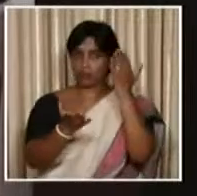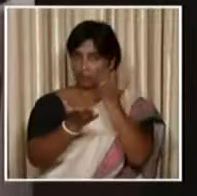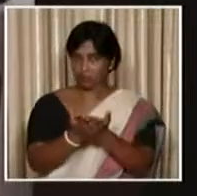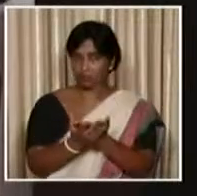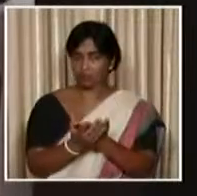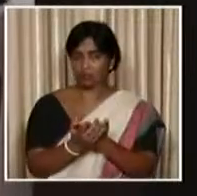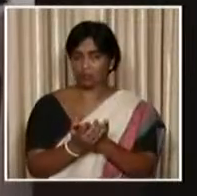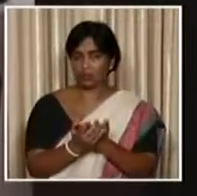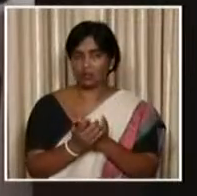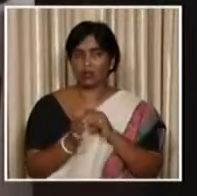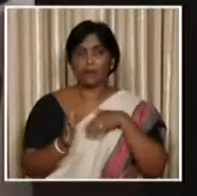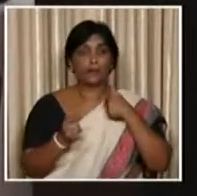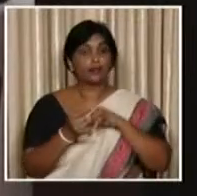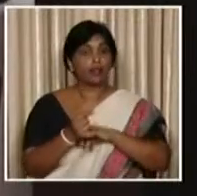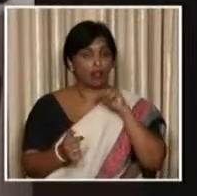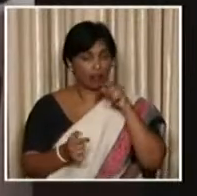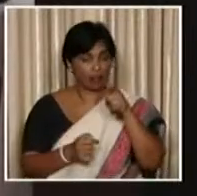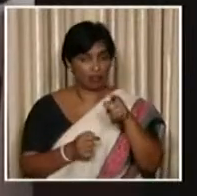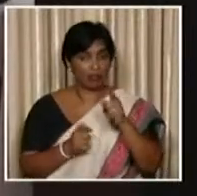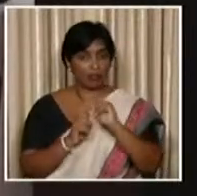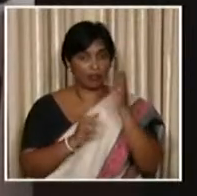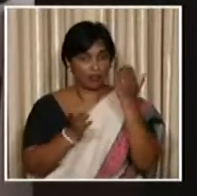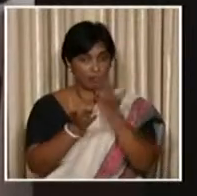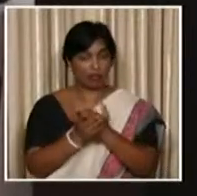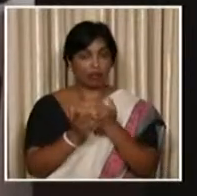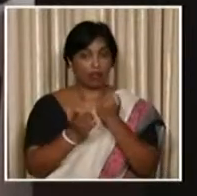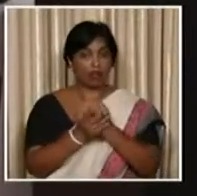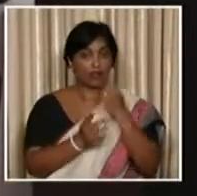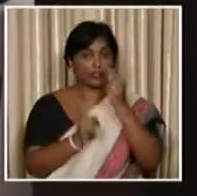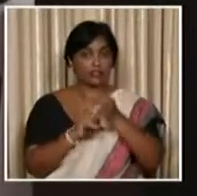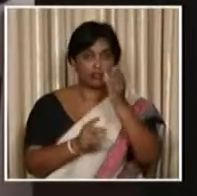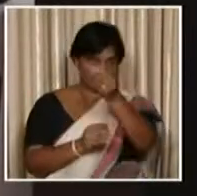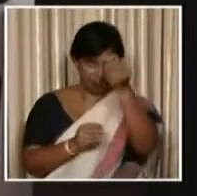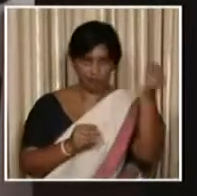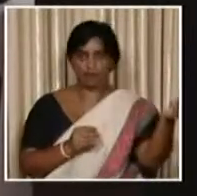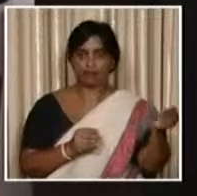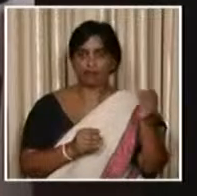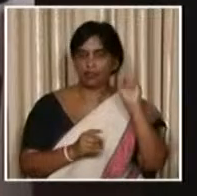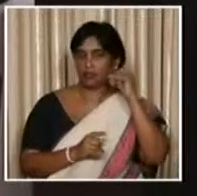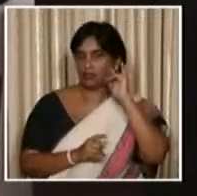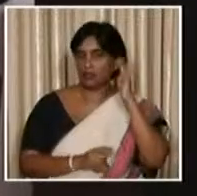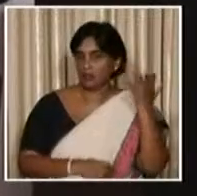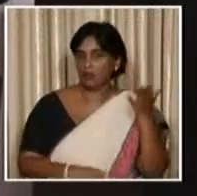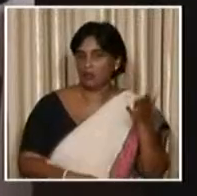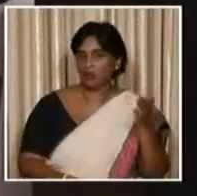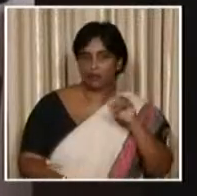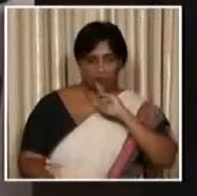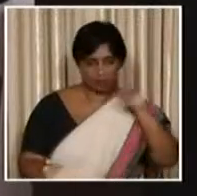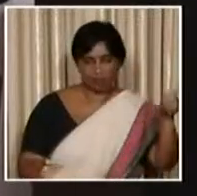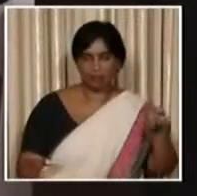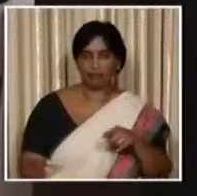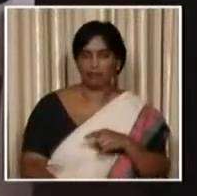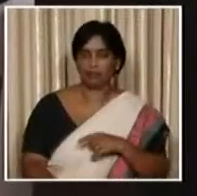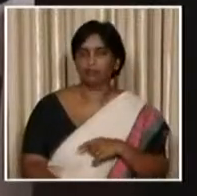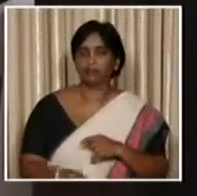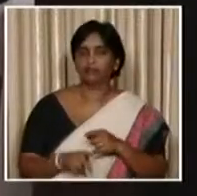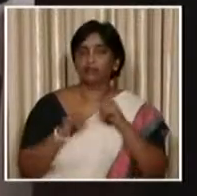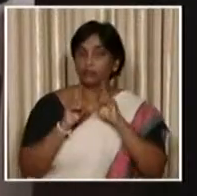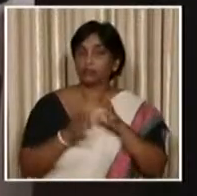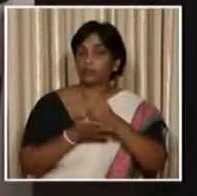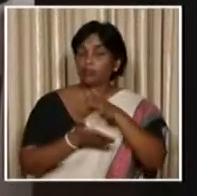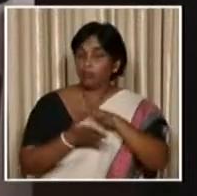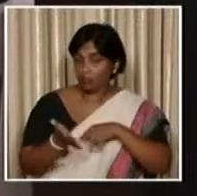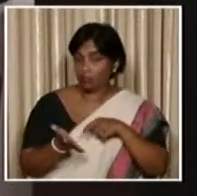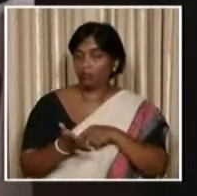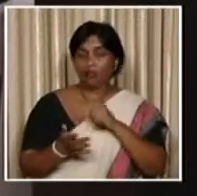තියෙනවා. අපේ මාලිගන්තුමිය සභාගත කරපු ලියුම් තුන ගෙනලා ජනාධිපතිමාට දෙන්න එතුමා දන්නේ නැතුව ඇති. කරුණා කරලා ගෙනලා දෙන්න. ඒ ලියුම්